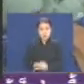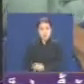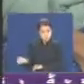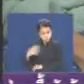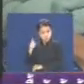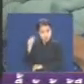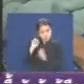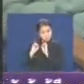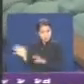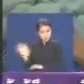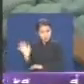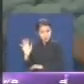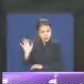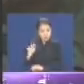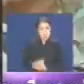นะ